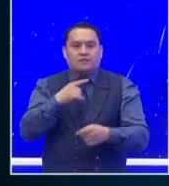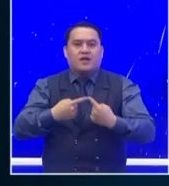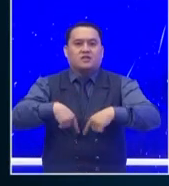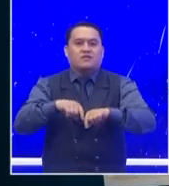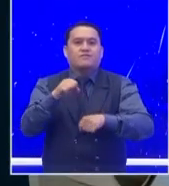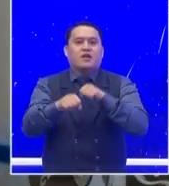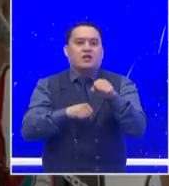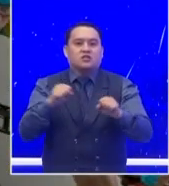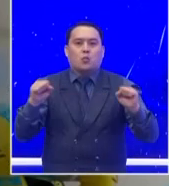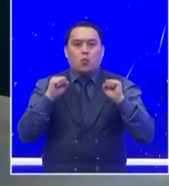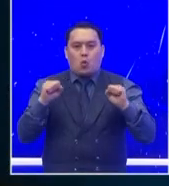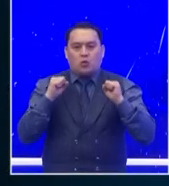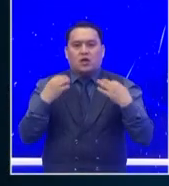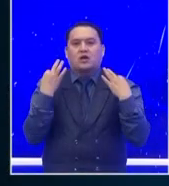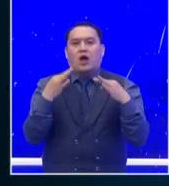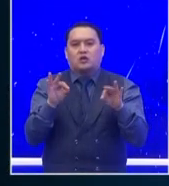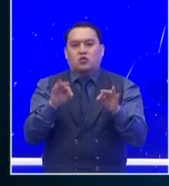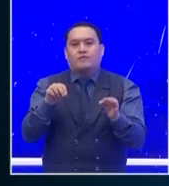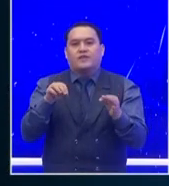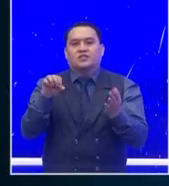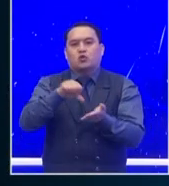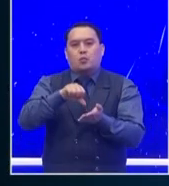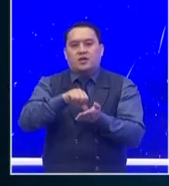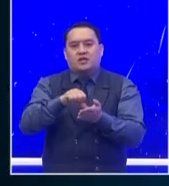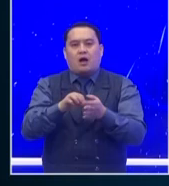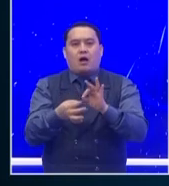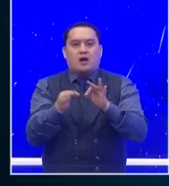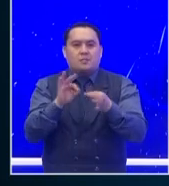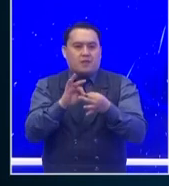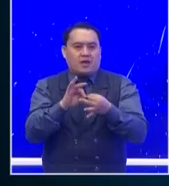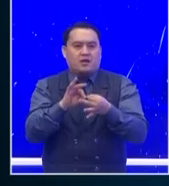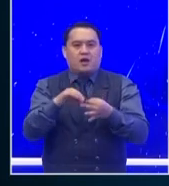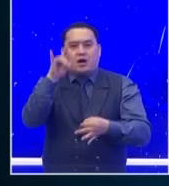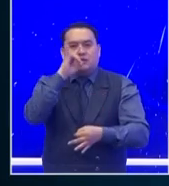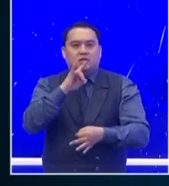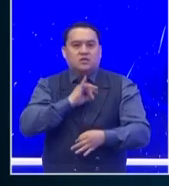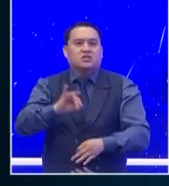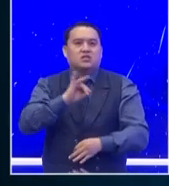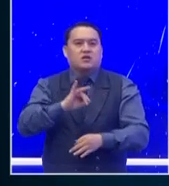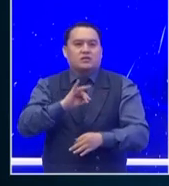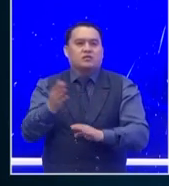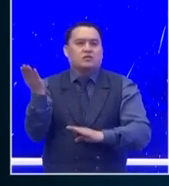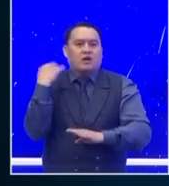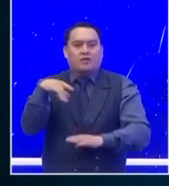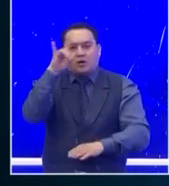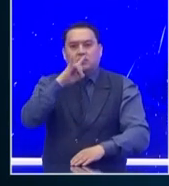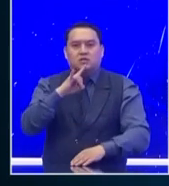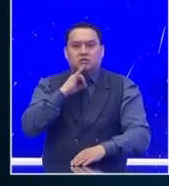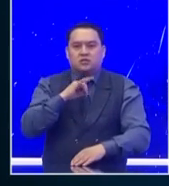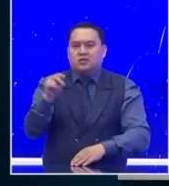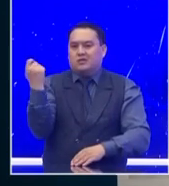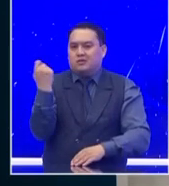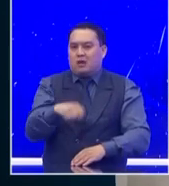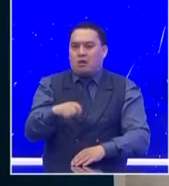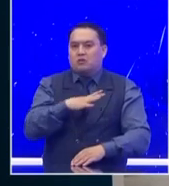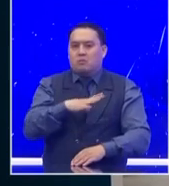Казахстанская федерация велоспорта. Отметим, что лицензия на выступление в спринтерских видах является для Казахстана исторической. Ранее казахстанские